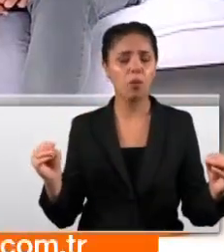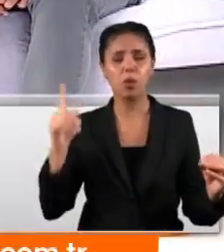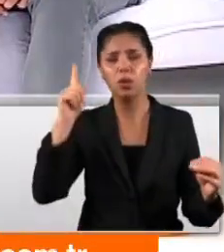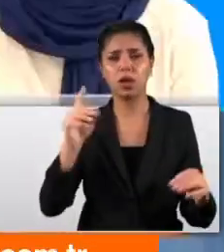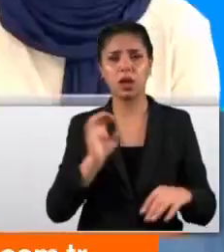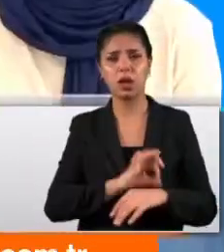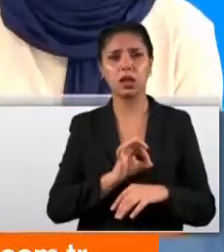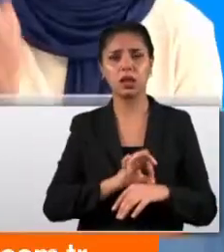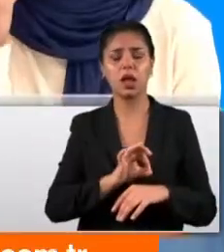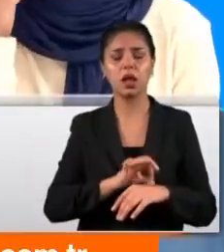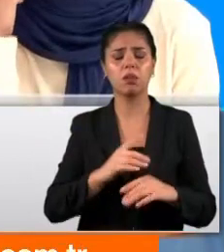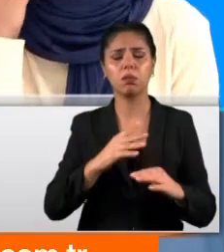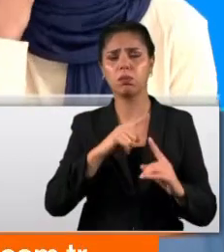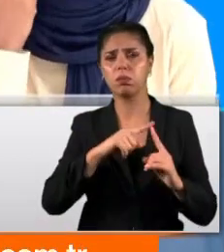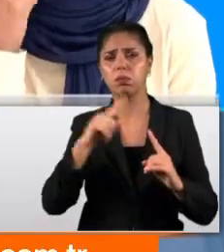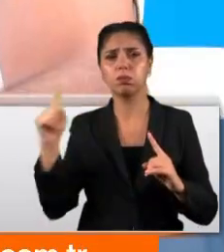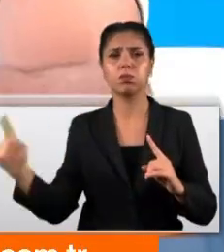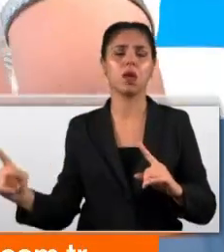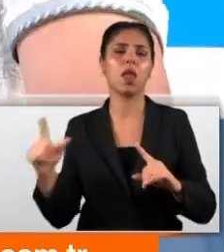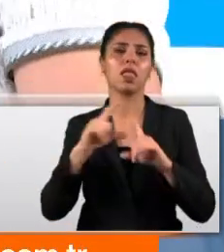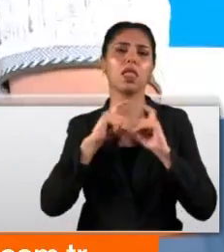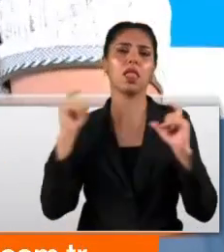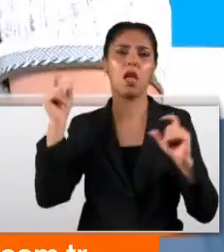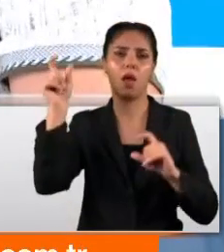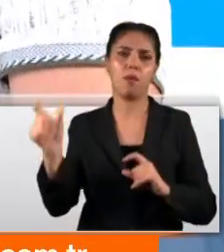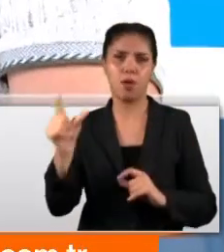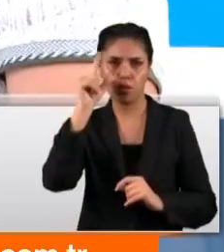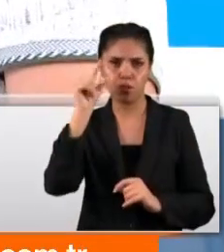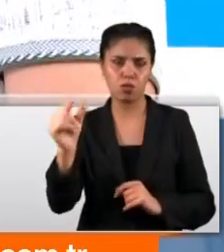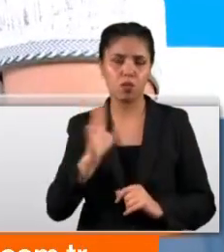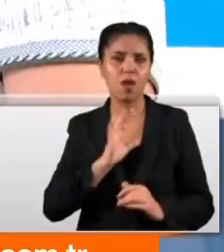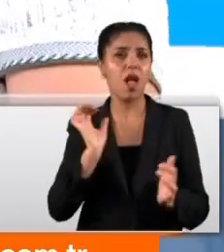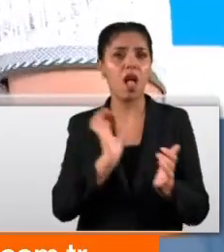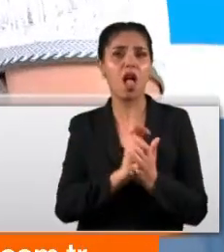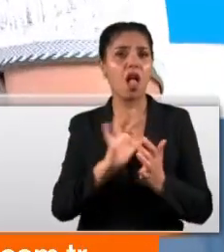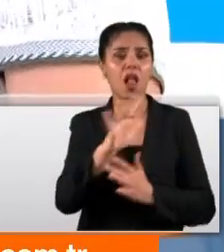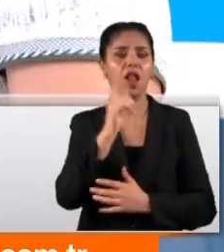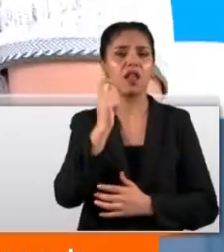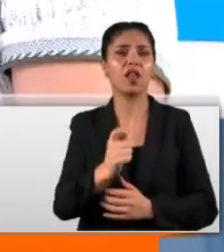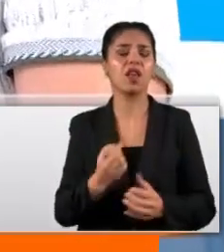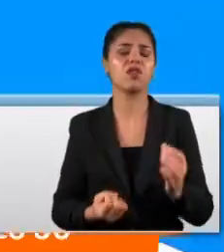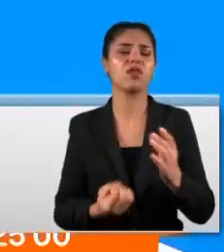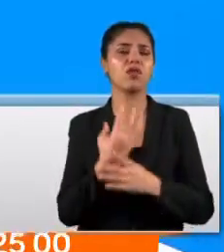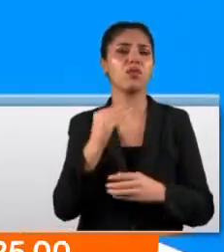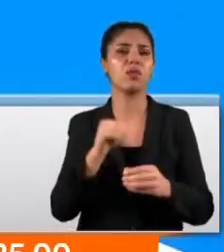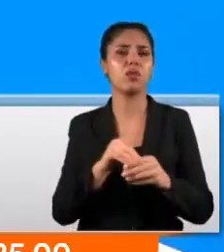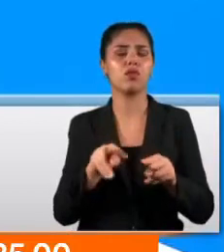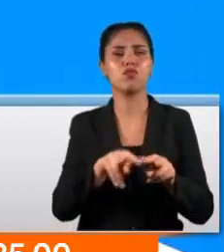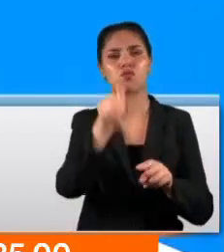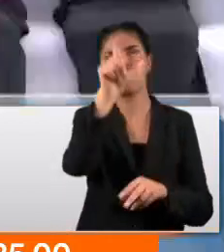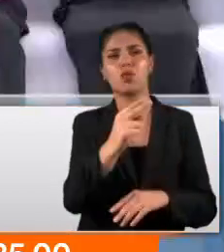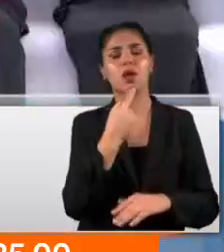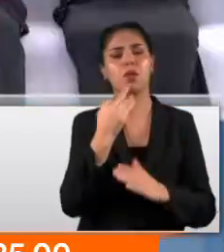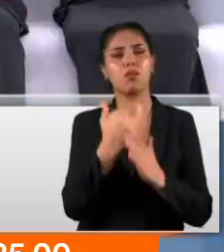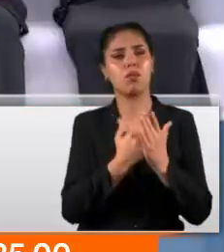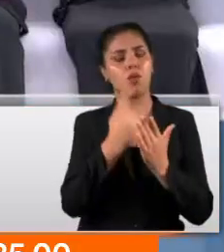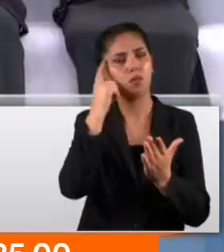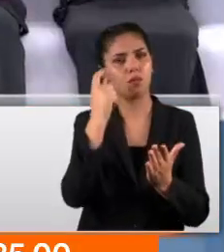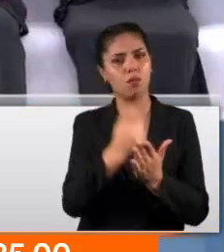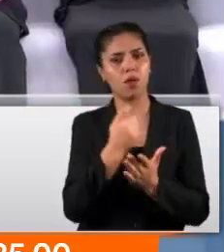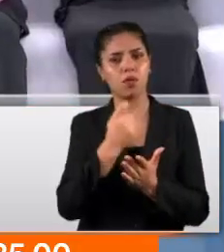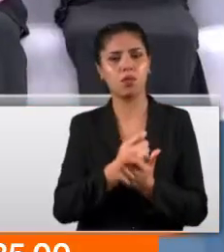itibaren damatları Tayfur Kılıç'tan şüpheleniyordu. Aile fertleri gerçeğin ortaya çıkması için de Müge Anlı'ya başvurdu. Dayakçı